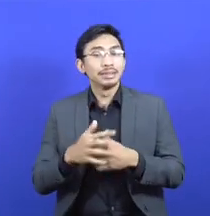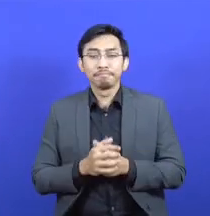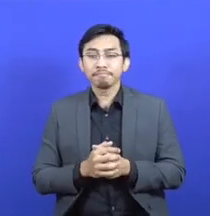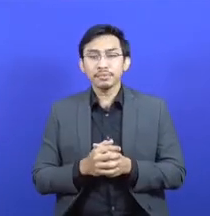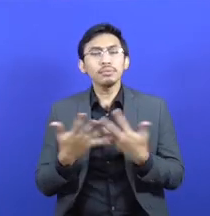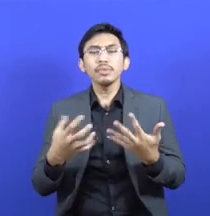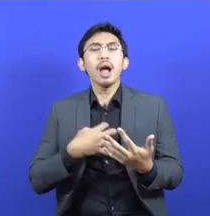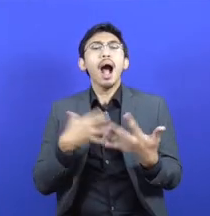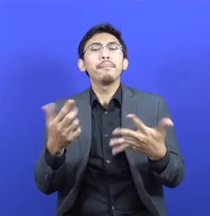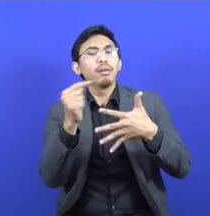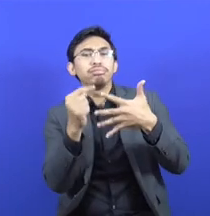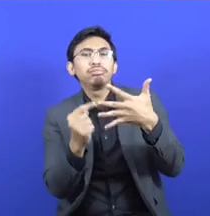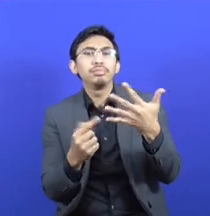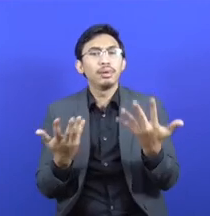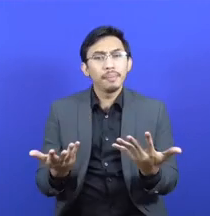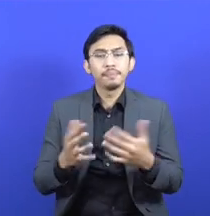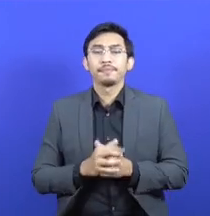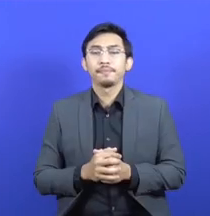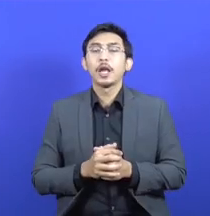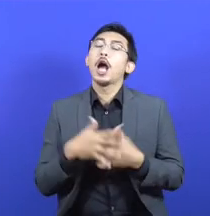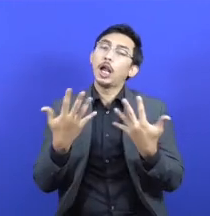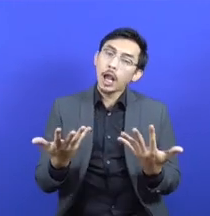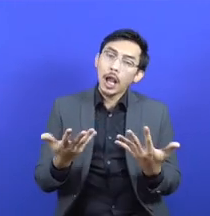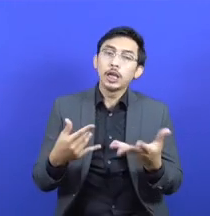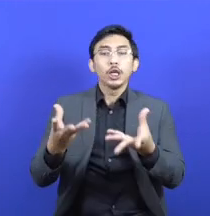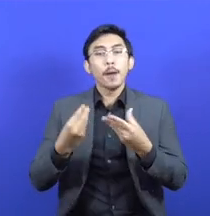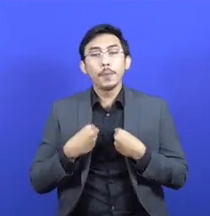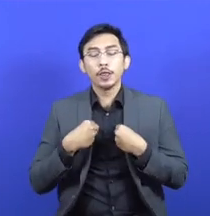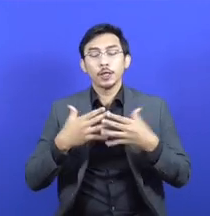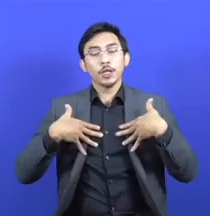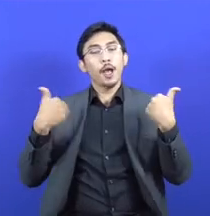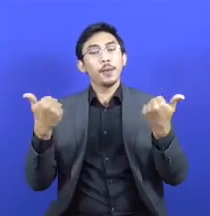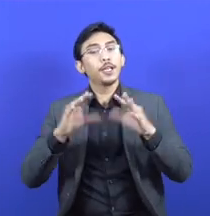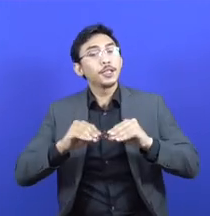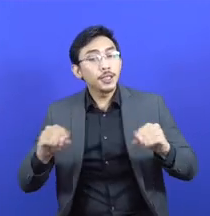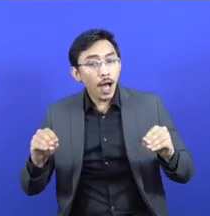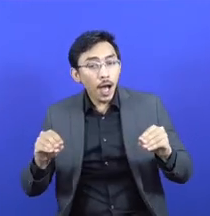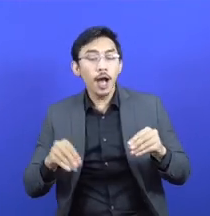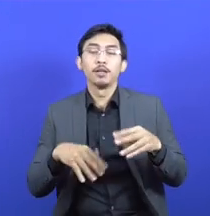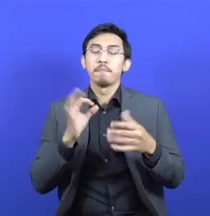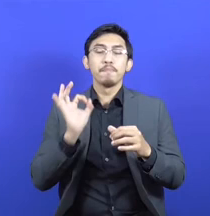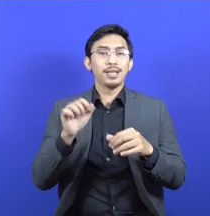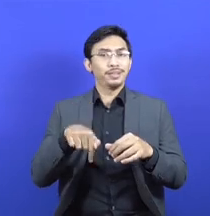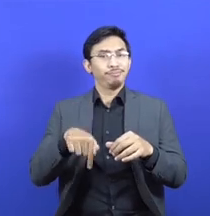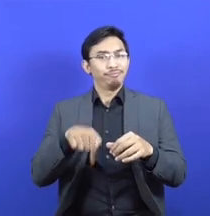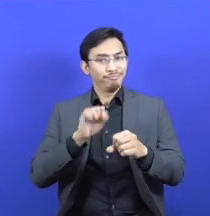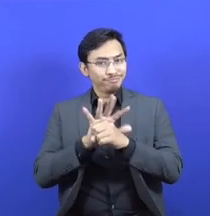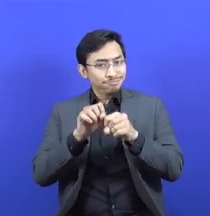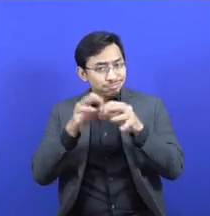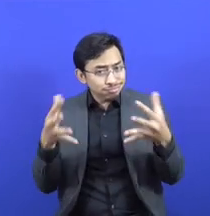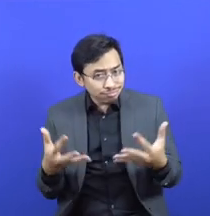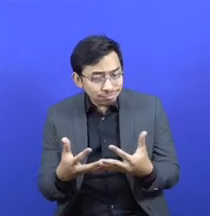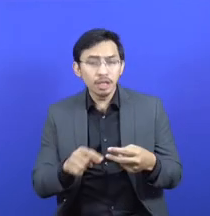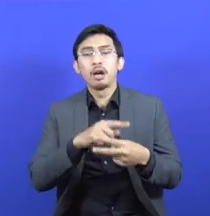Kalau itu haknya apa aja? Ya mulai dari mendapat jaminan keselamatan kerja pas pandemi kayak gini